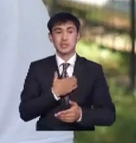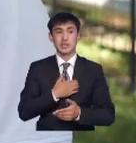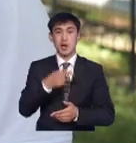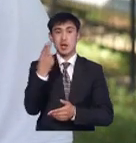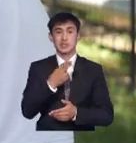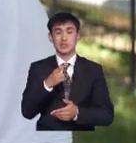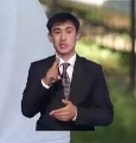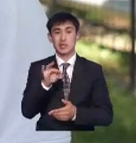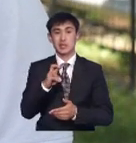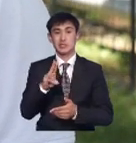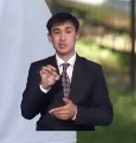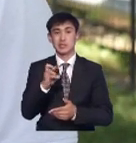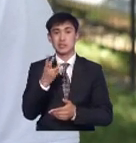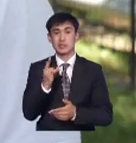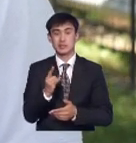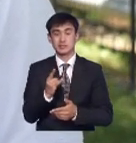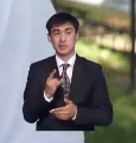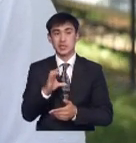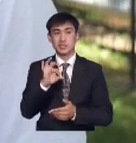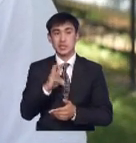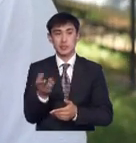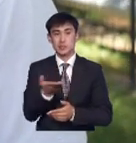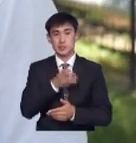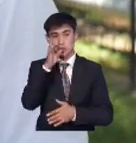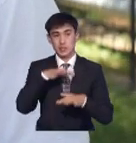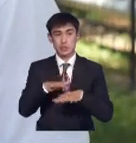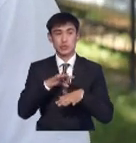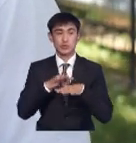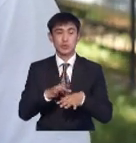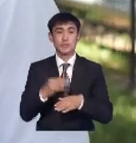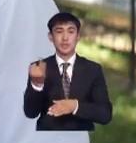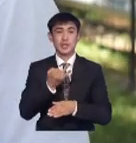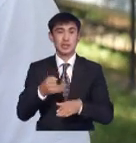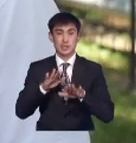Астана декларациясы болып отыр. Саммиттің біздің елде өтуі тарихта қалмақ.